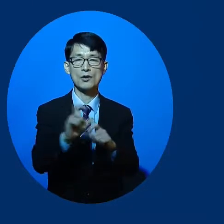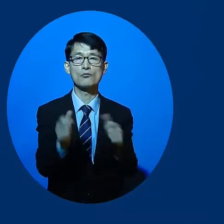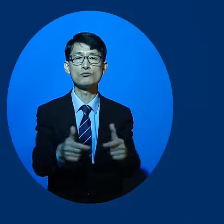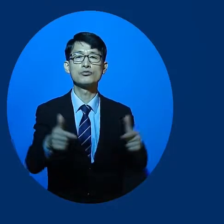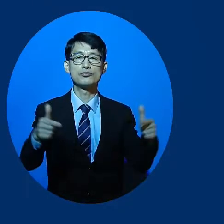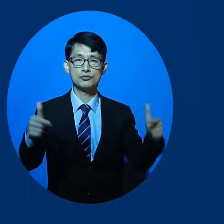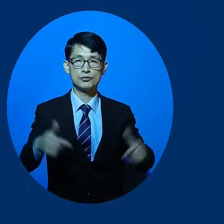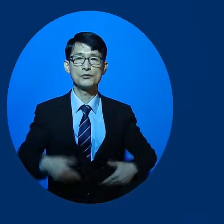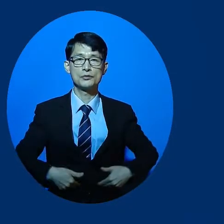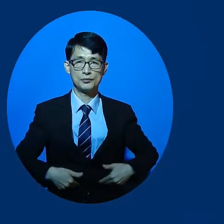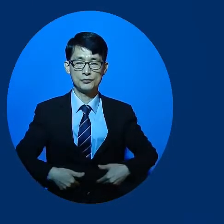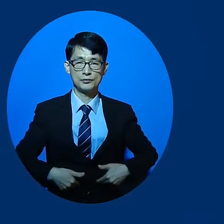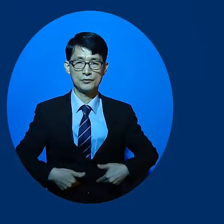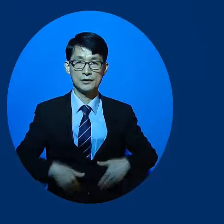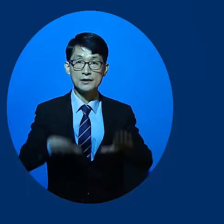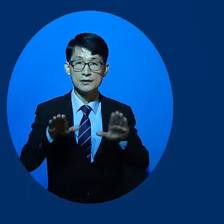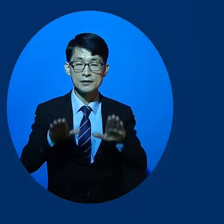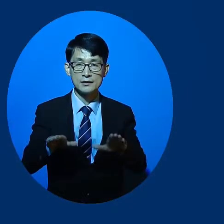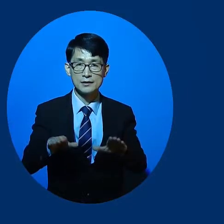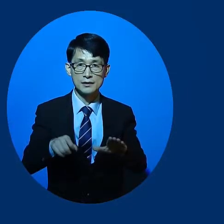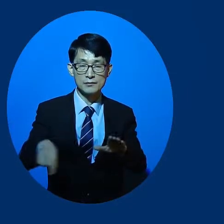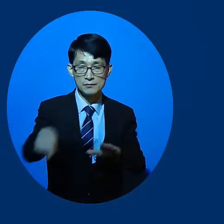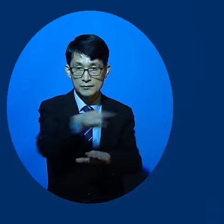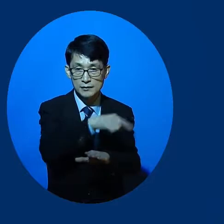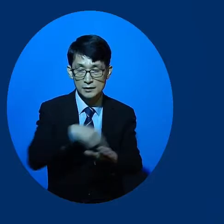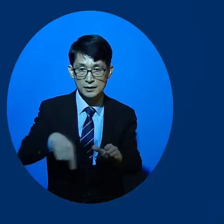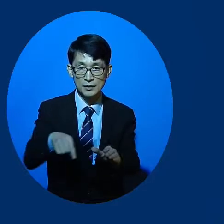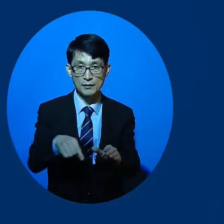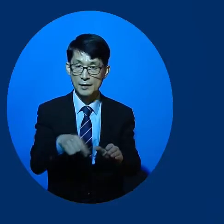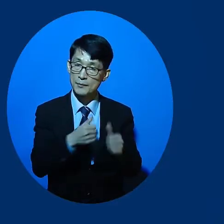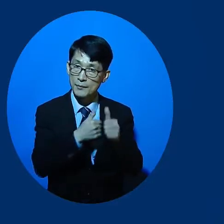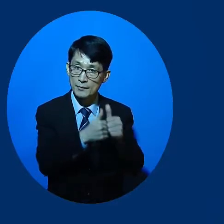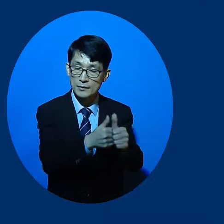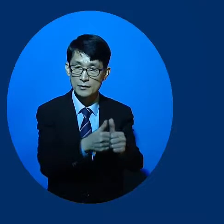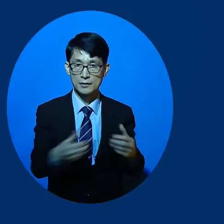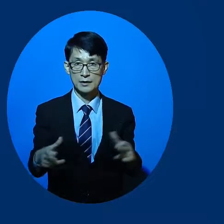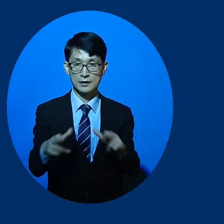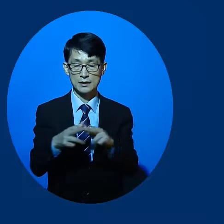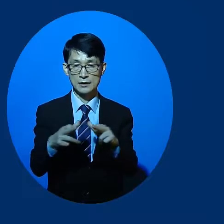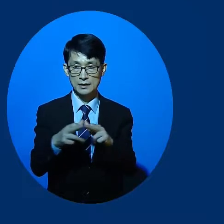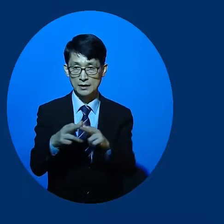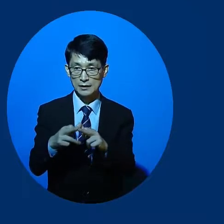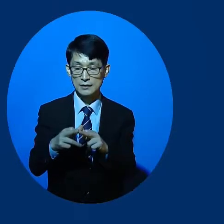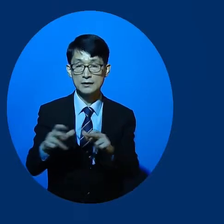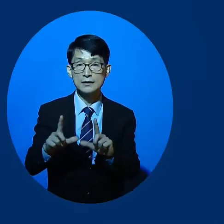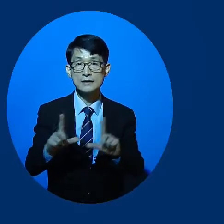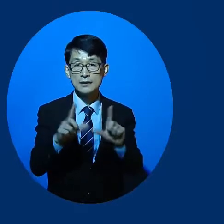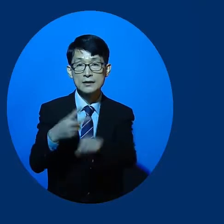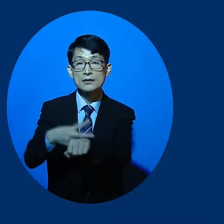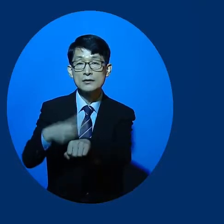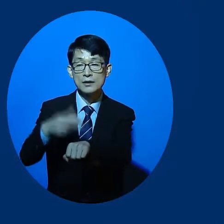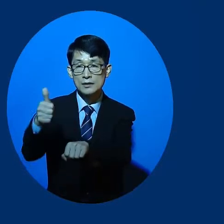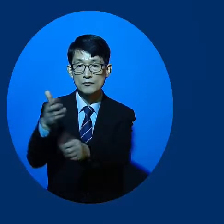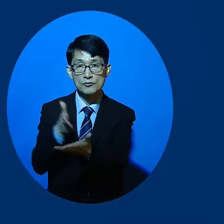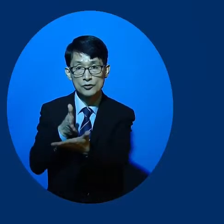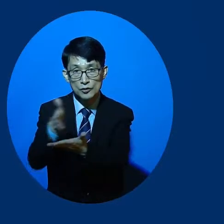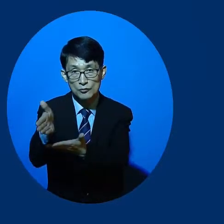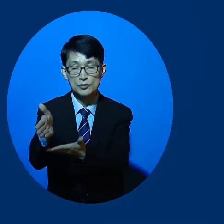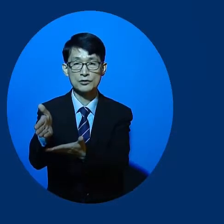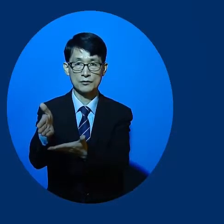현 정부의 장애인 체육 정책에 발맞춰서 장애인 생활체육 지도자의 사회적 역할과 전문성 등을